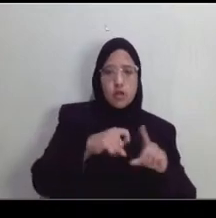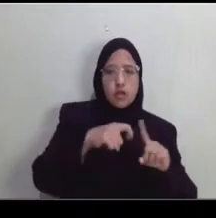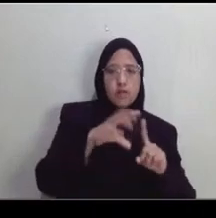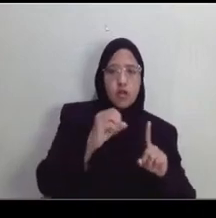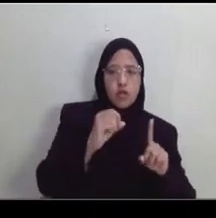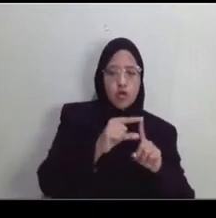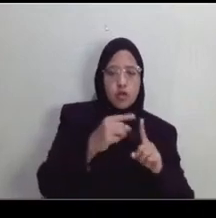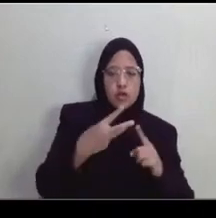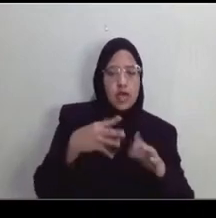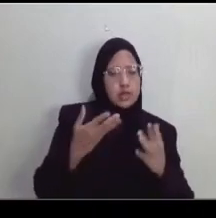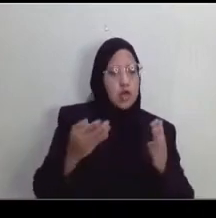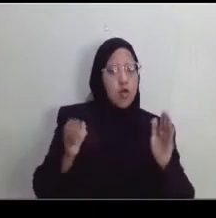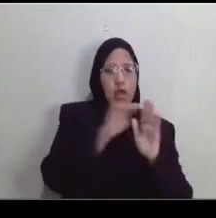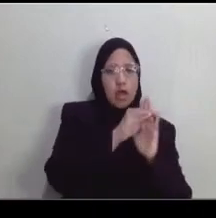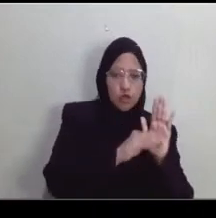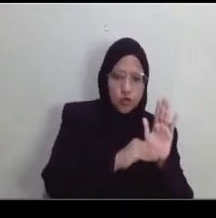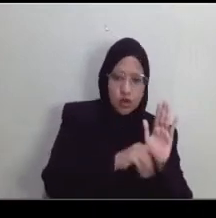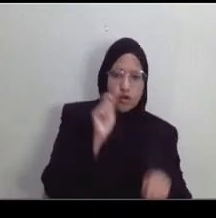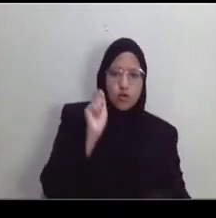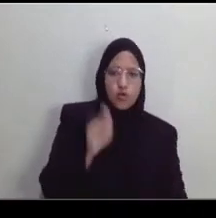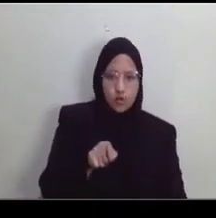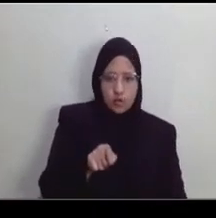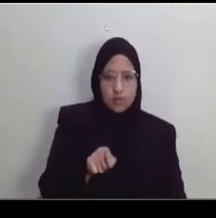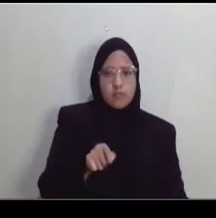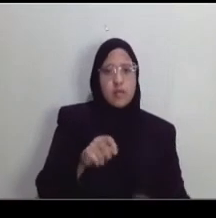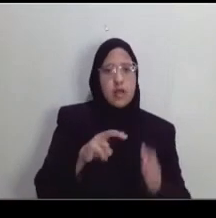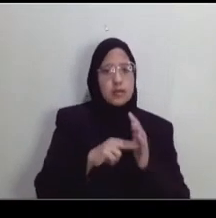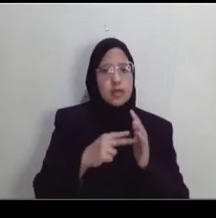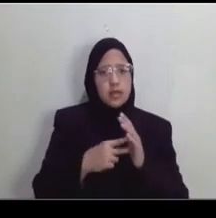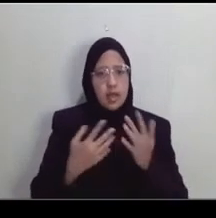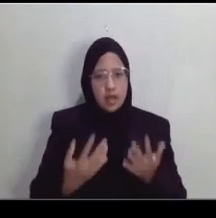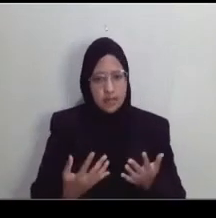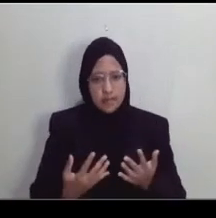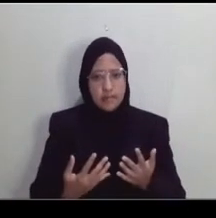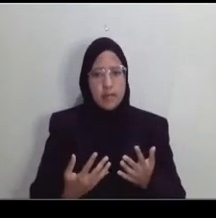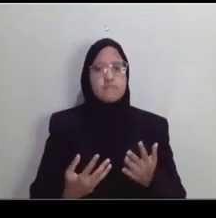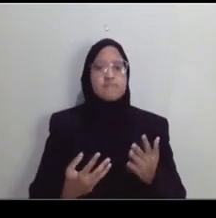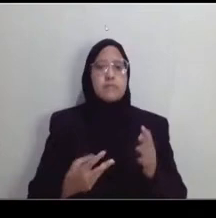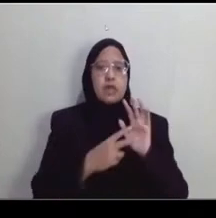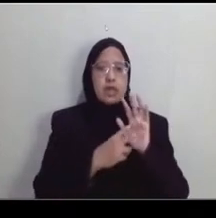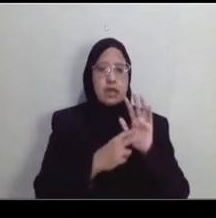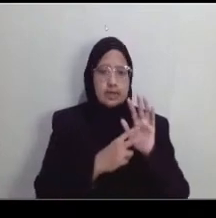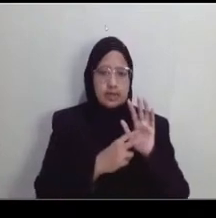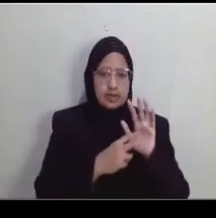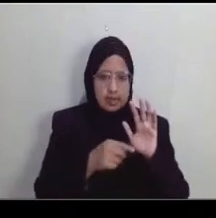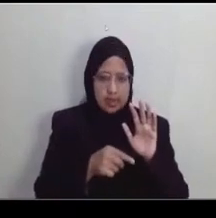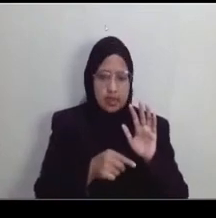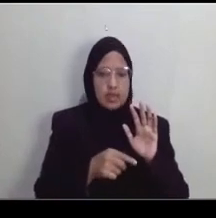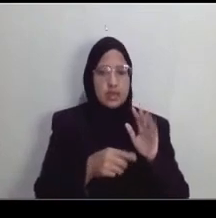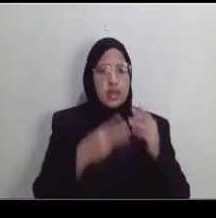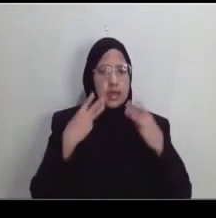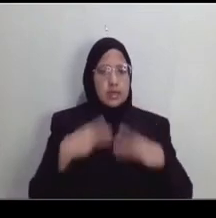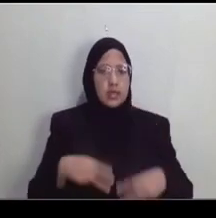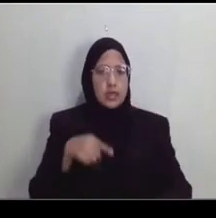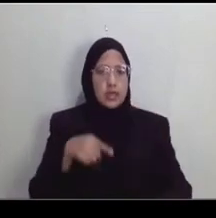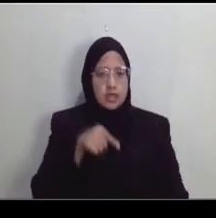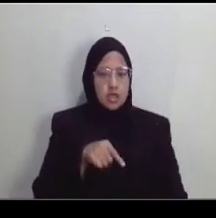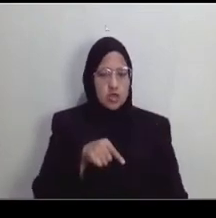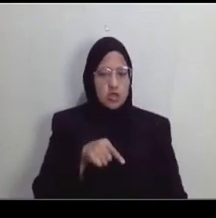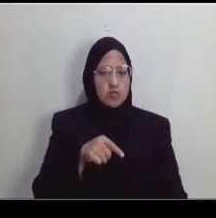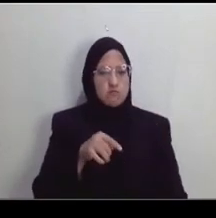maka karakteristik himbauan moral yang menjadi warna dari etika memudar kode etik